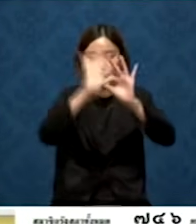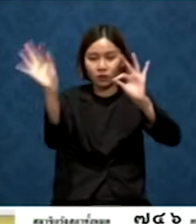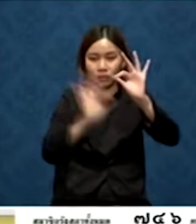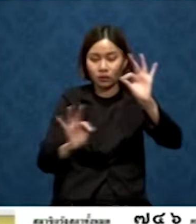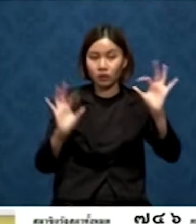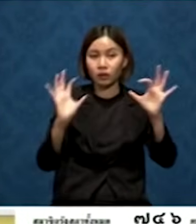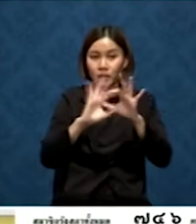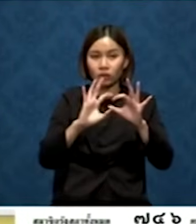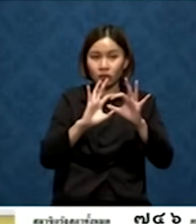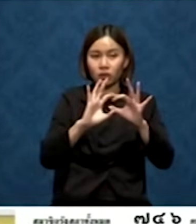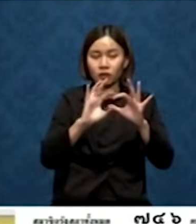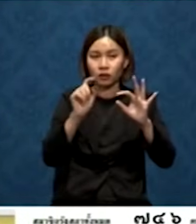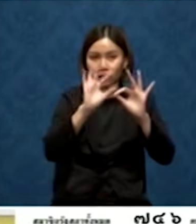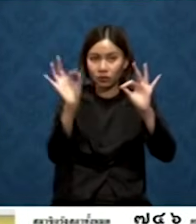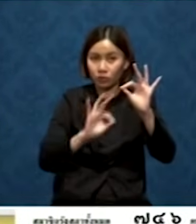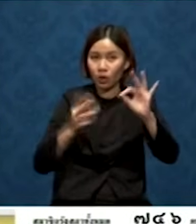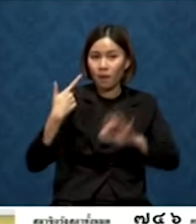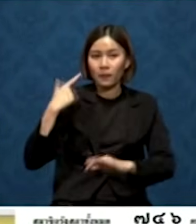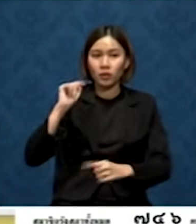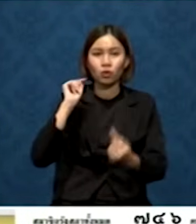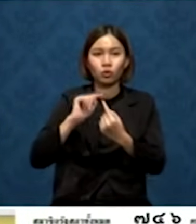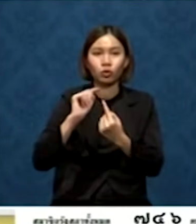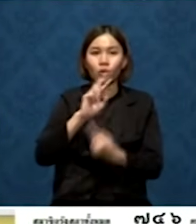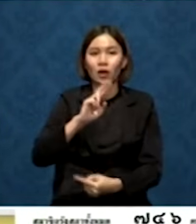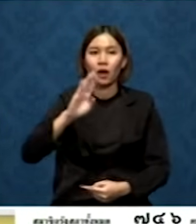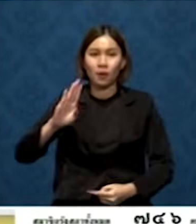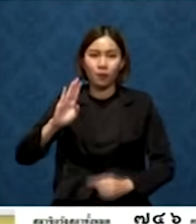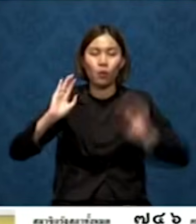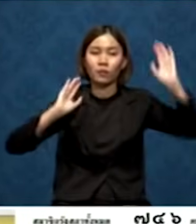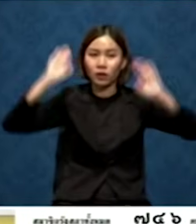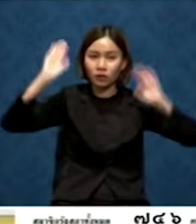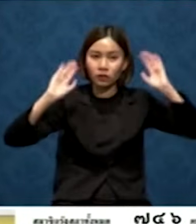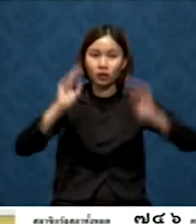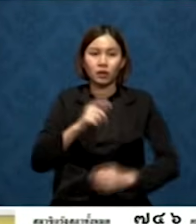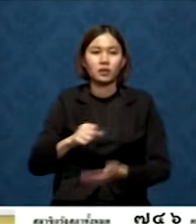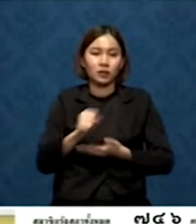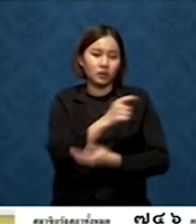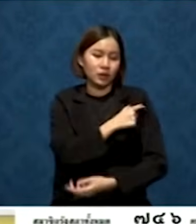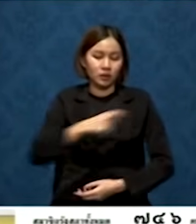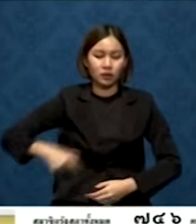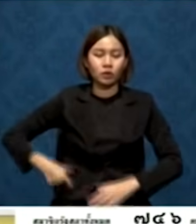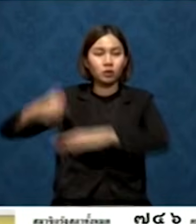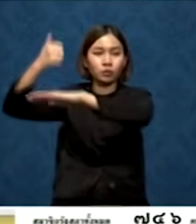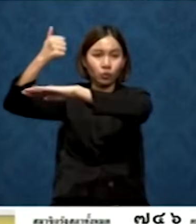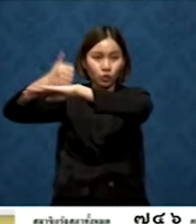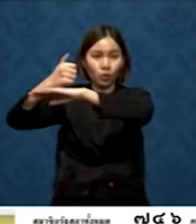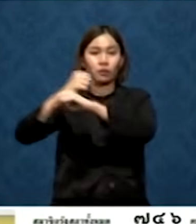ในรัฐธรรมนูญจะเป็นคุณที่สุดต่อการปกป้องระบอบประชาธิปไตยอันมีพระมหากษัตริย์ทรงเป็นประมุขมา